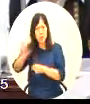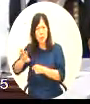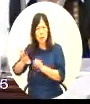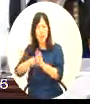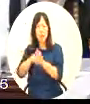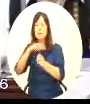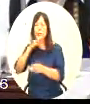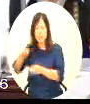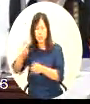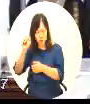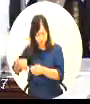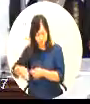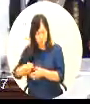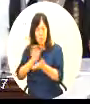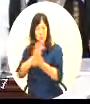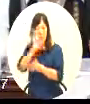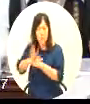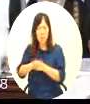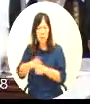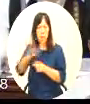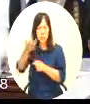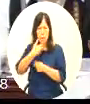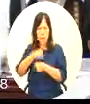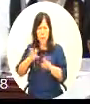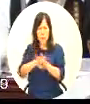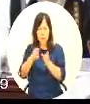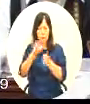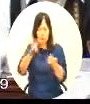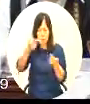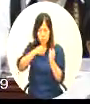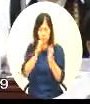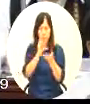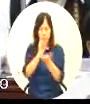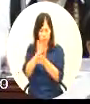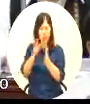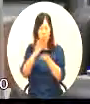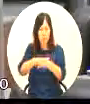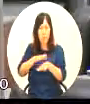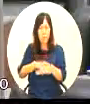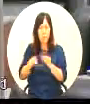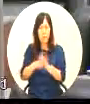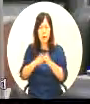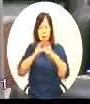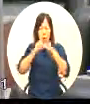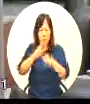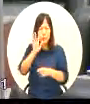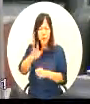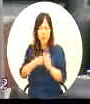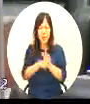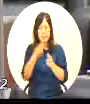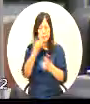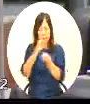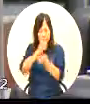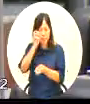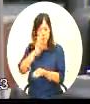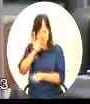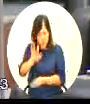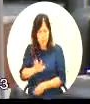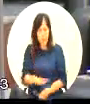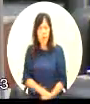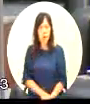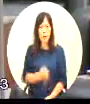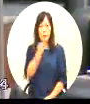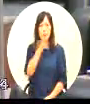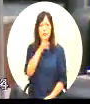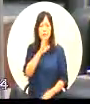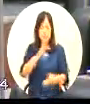等行政院核定下来之后，那我们还会进行整个综合规划。 好，谢谢局长哈，我知道您的答复也是很详尽哈，但是我在这边只是